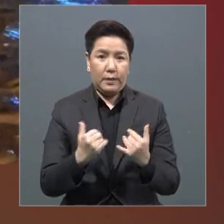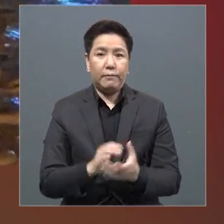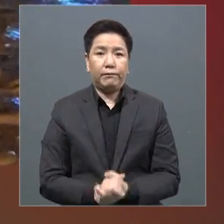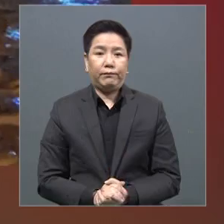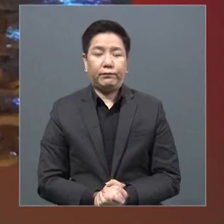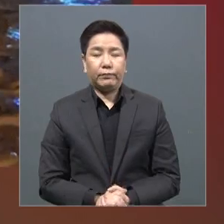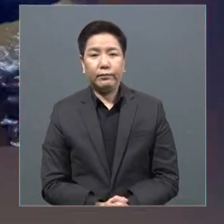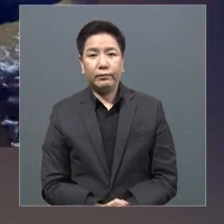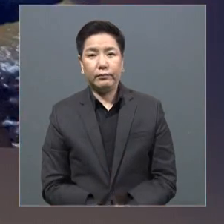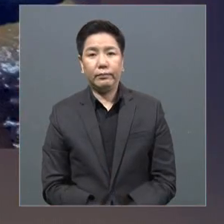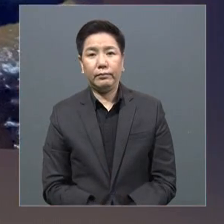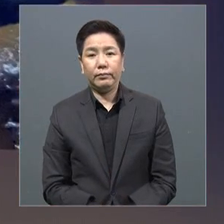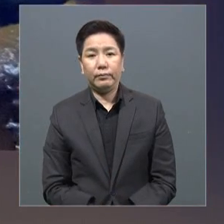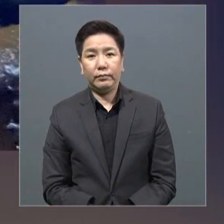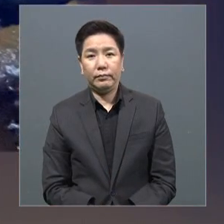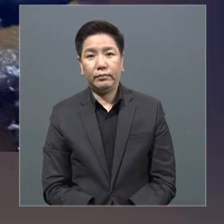ค่ะ